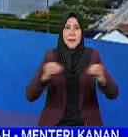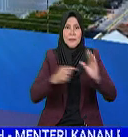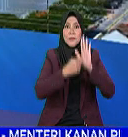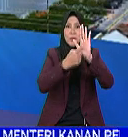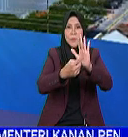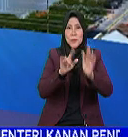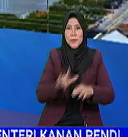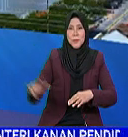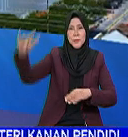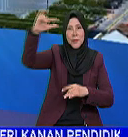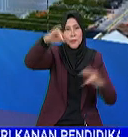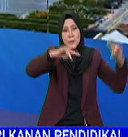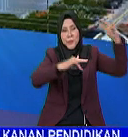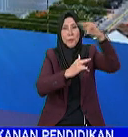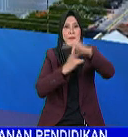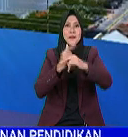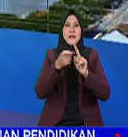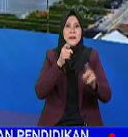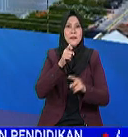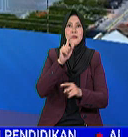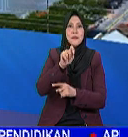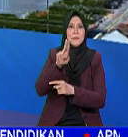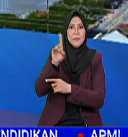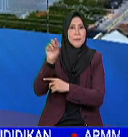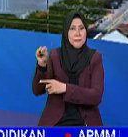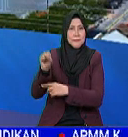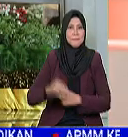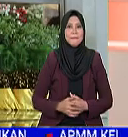kan terbang lalu klik tentera udara diraja Malaysia